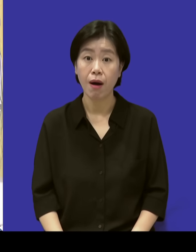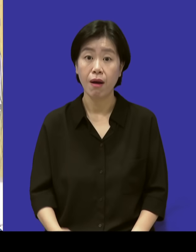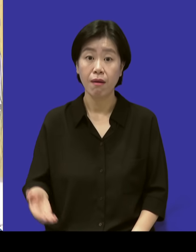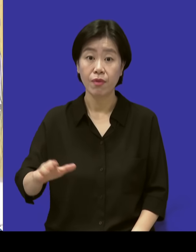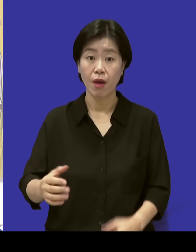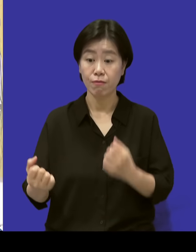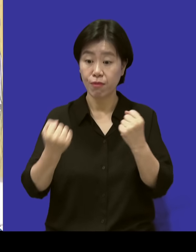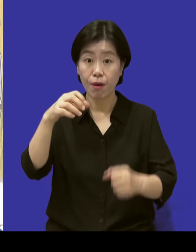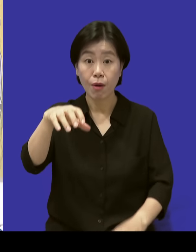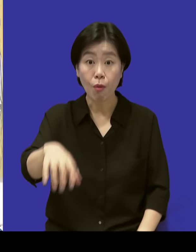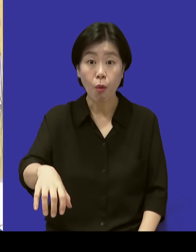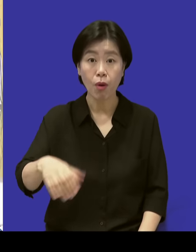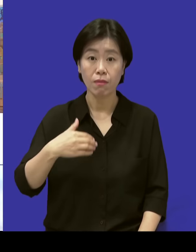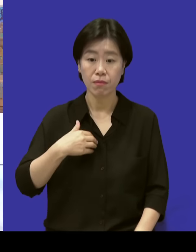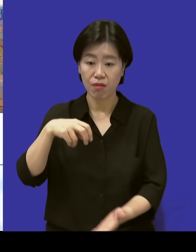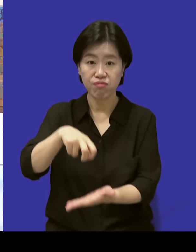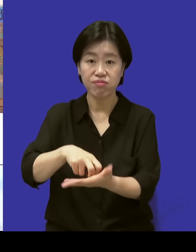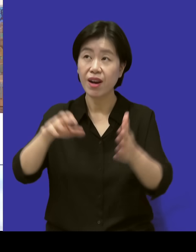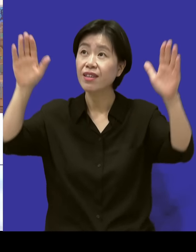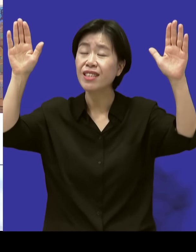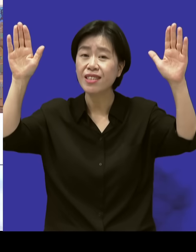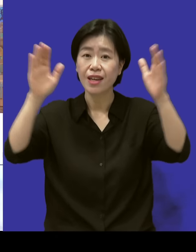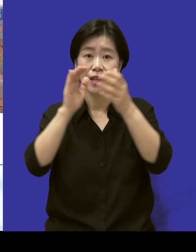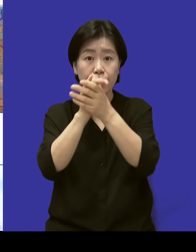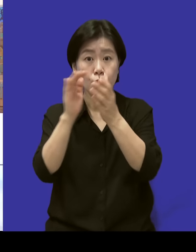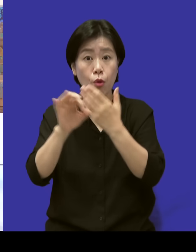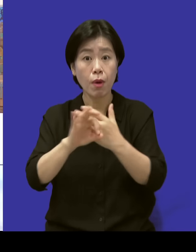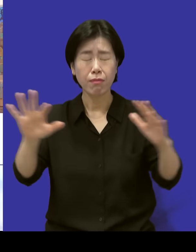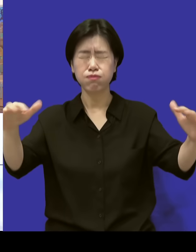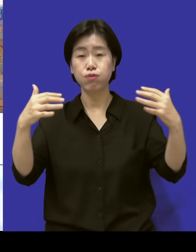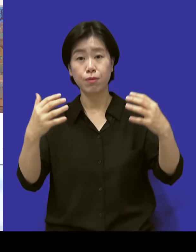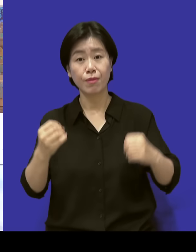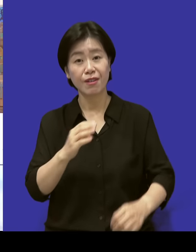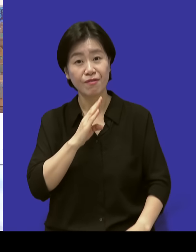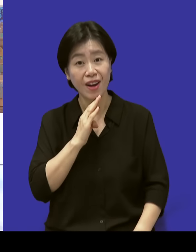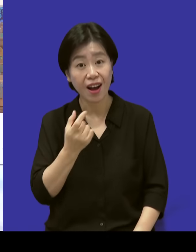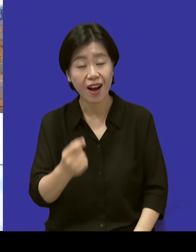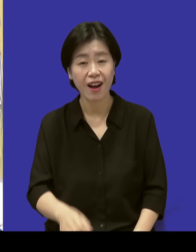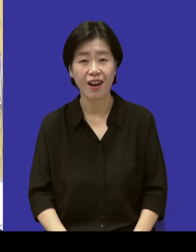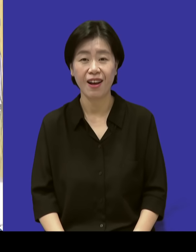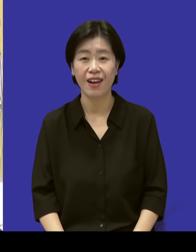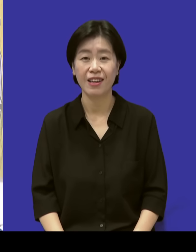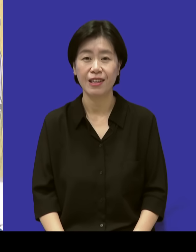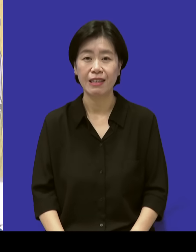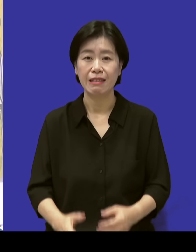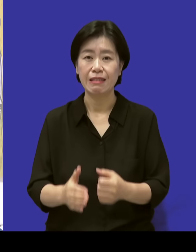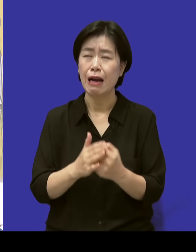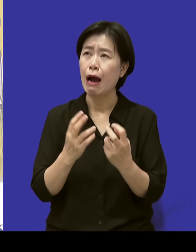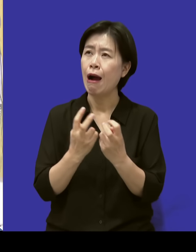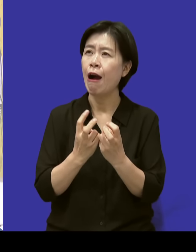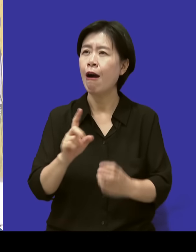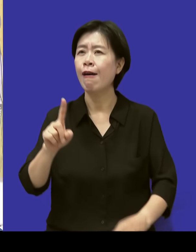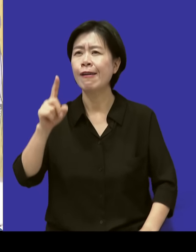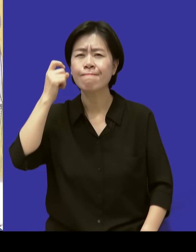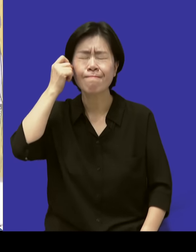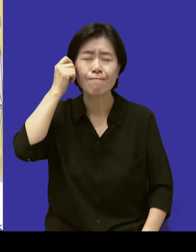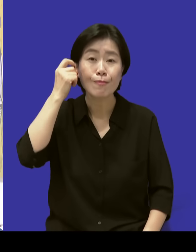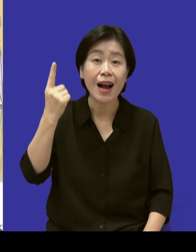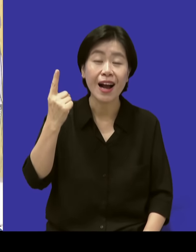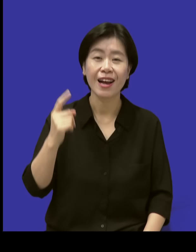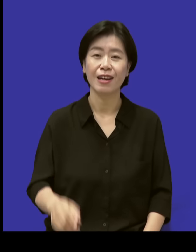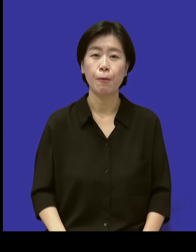많은 데서 무릎 꿇고 손 들고 기도하면 다 쳐다보고 좀 이상하게 생각할 수도 있잖아요. 그래서 제가 그 꾀를 낸 게